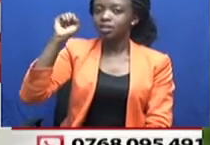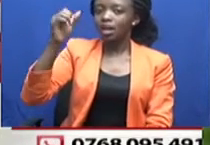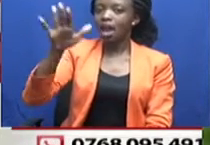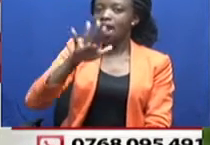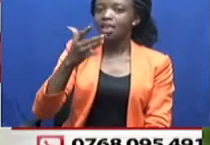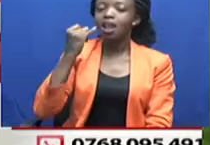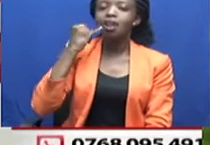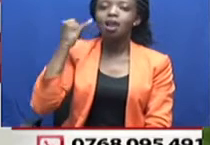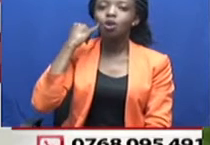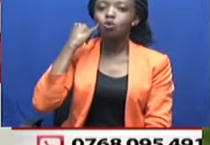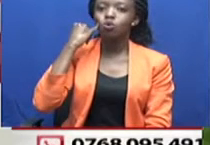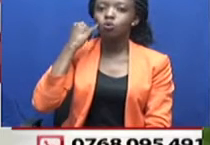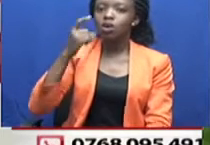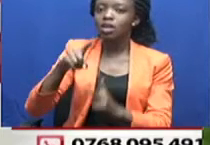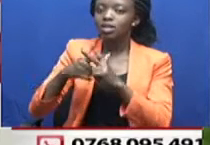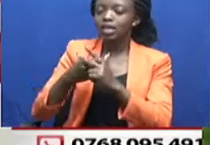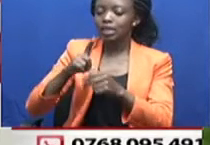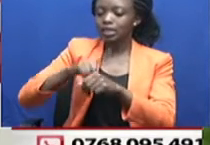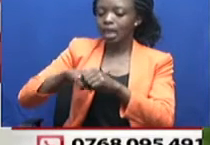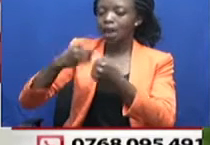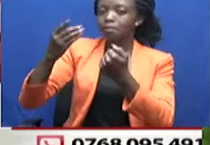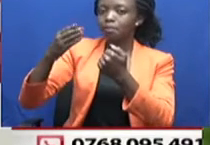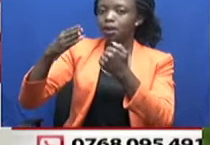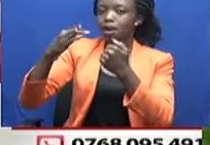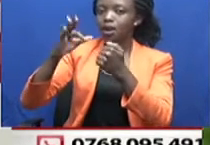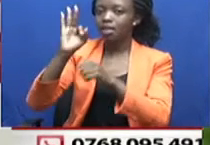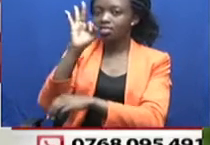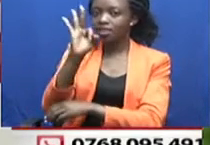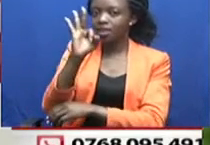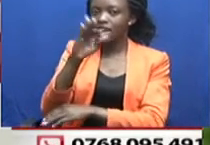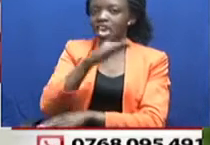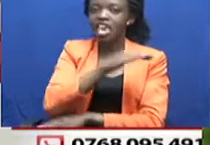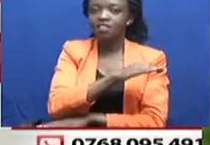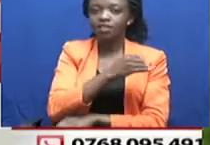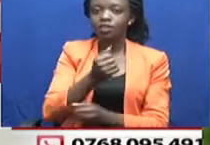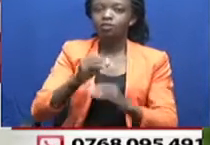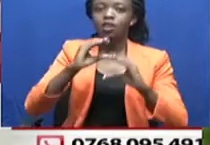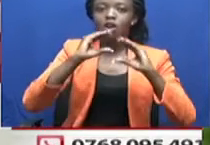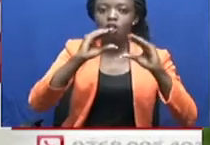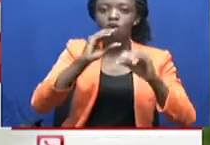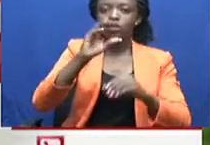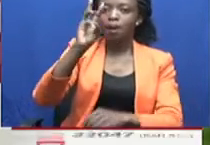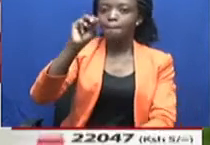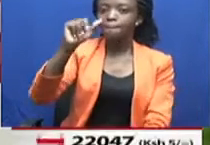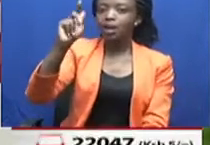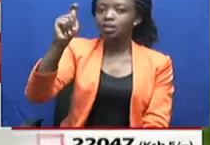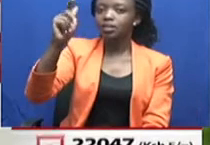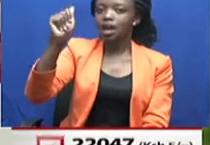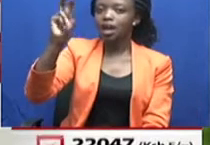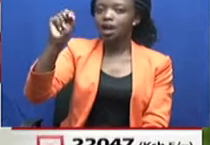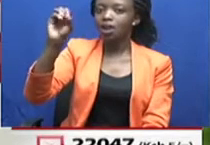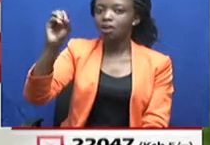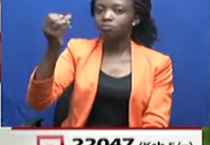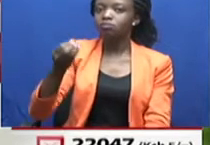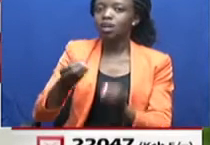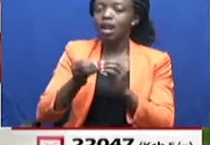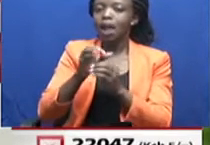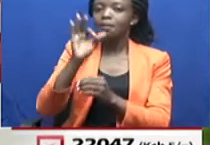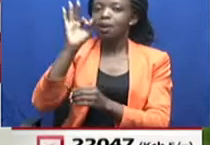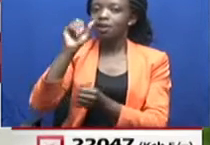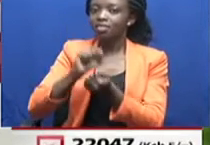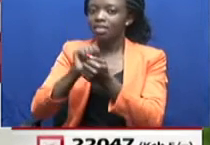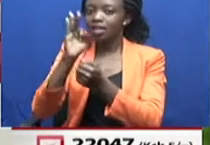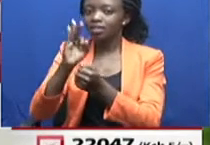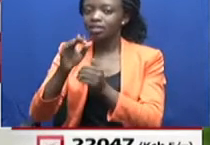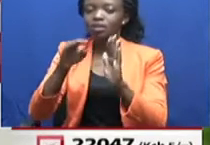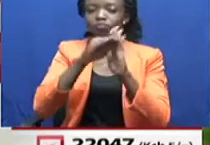kaunti ya Nakuru, kuanzia majira ya saa 9 alasiri. Vijana hao wa kocha Robert Matano wanashikilia nafasi ya pili kwa alama 13. Katika